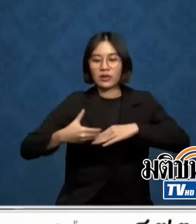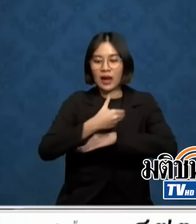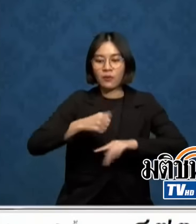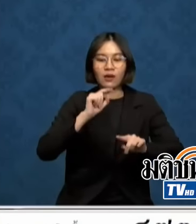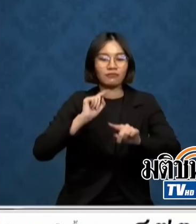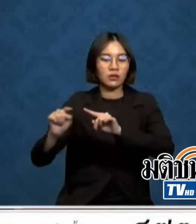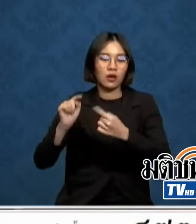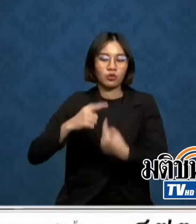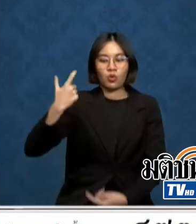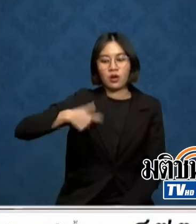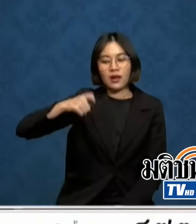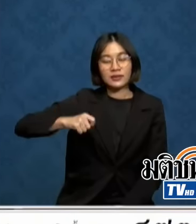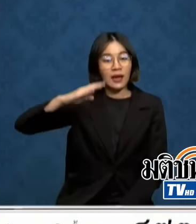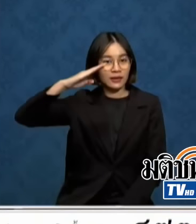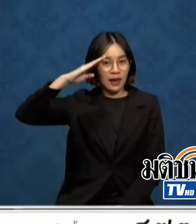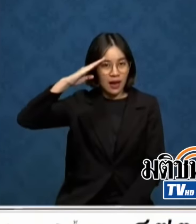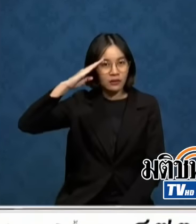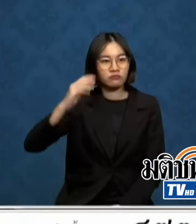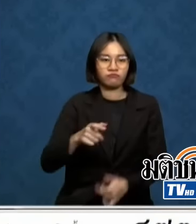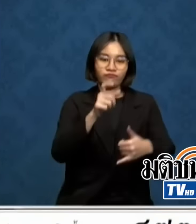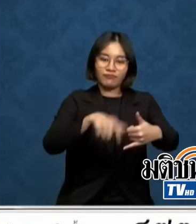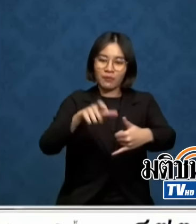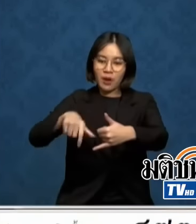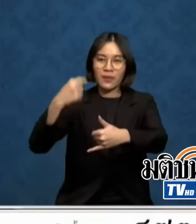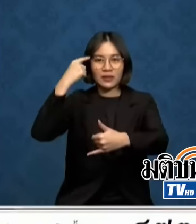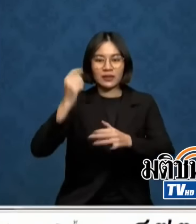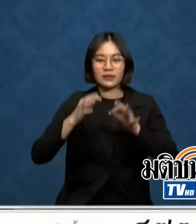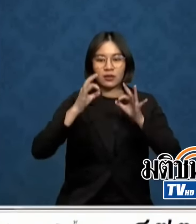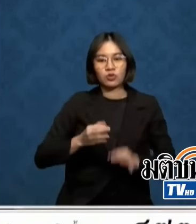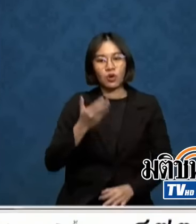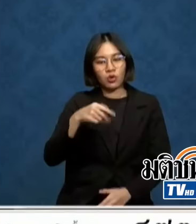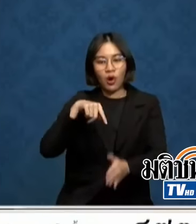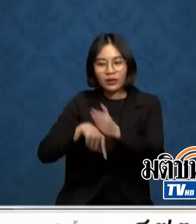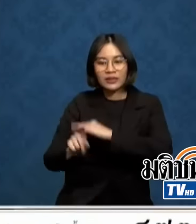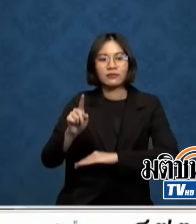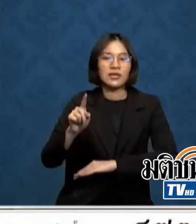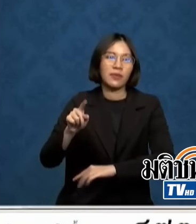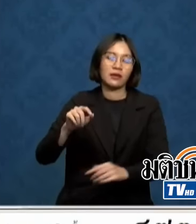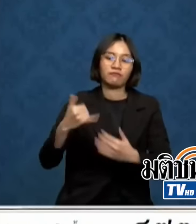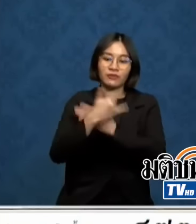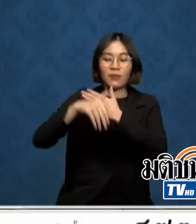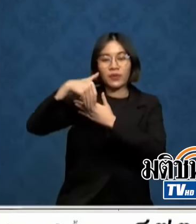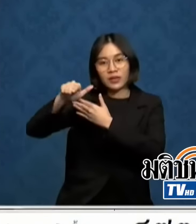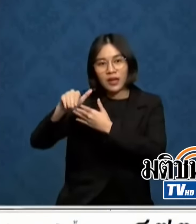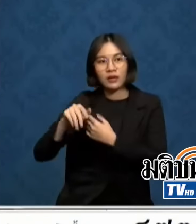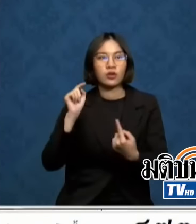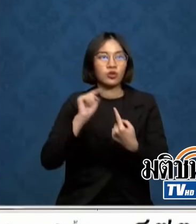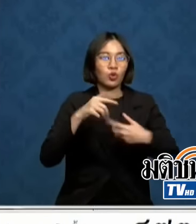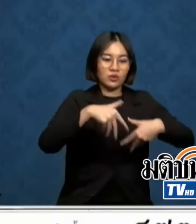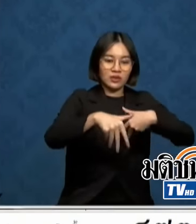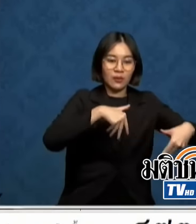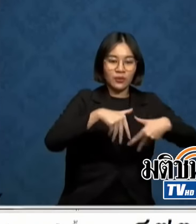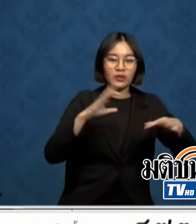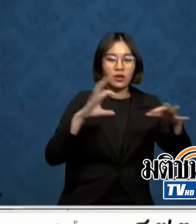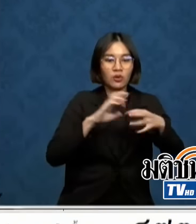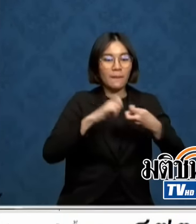บุคคลต่างๆในศาลทหารหลายรายตัดสินใจขอลี้ภัยยังต่างประเทศการดำเนินคดีต่อชาวบ้านใน